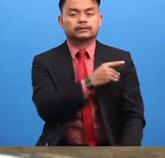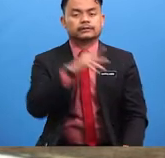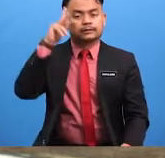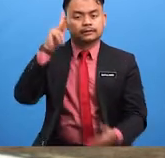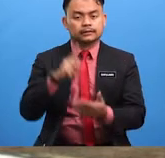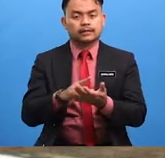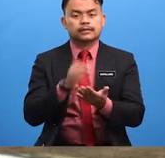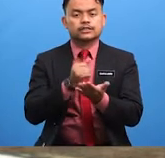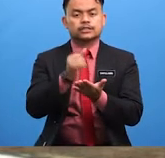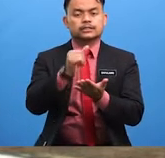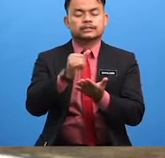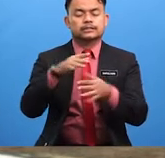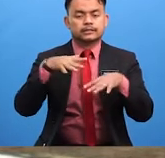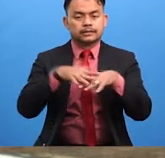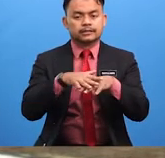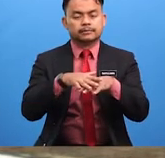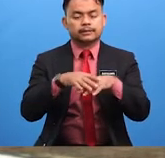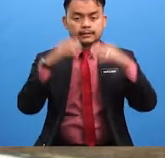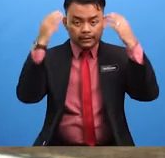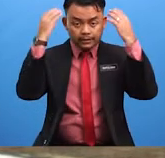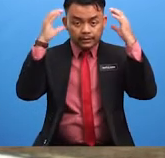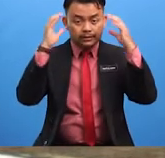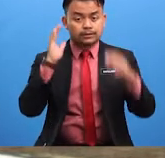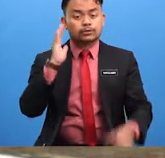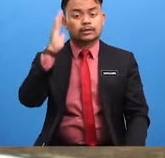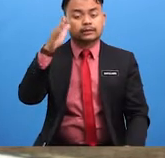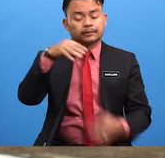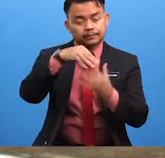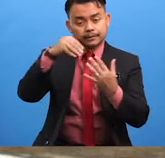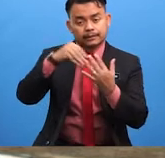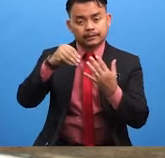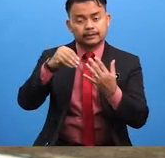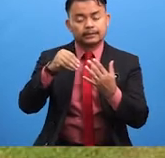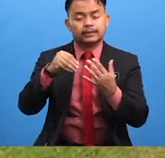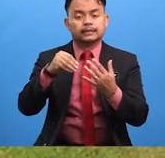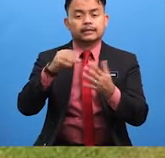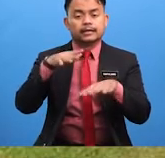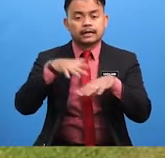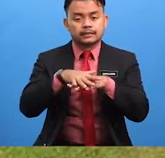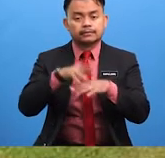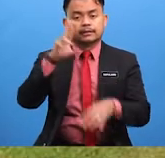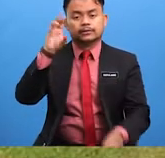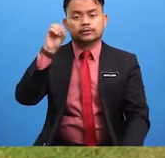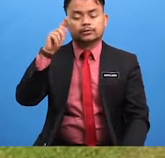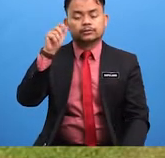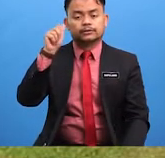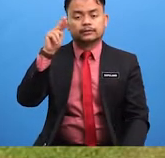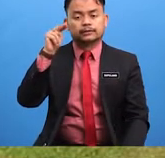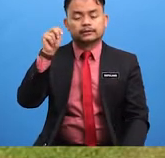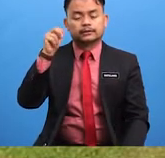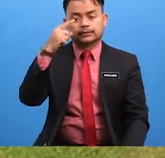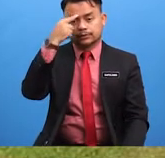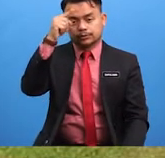anyaman, cikgu memilih anyaman rotan untuk aktiviti kita pada hari ini. Sebelum itu, mari kita